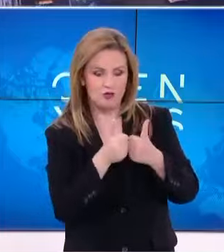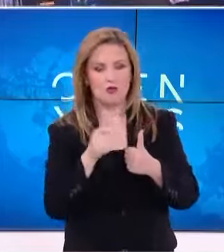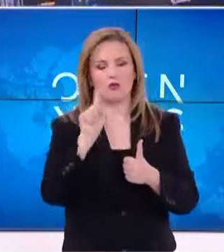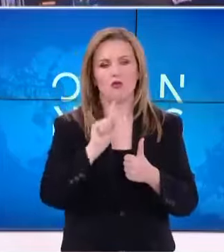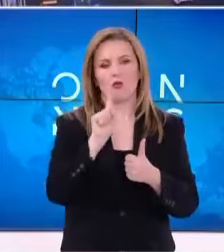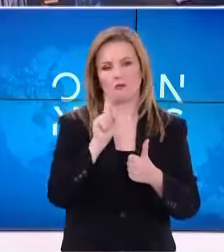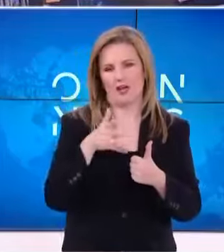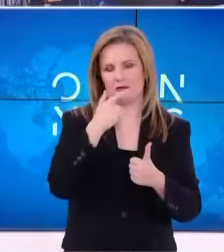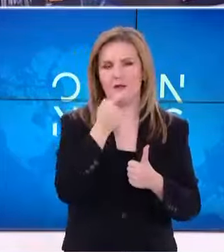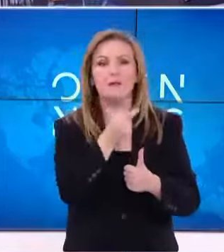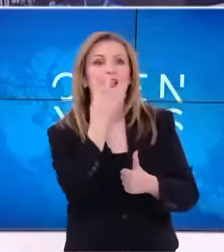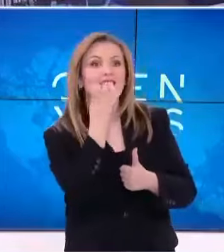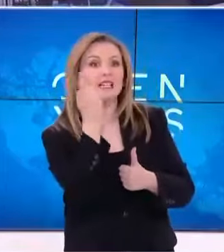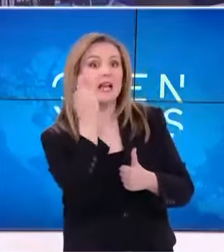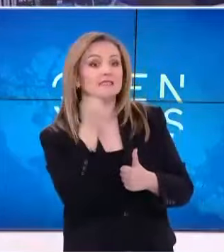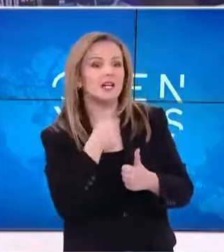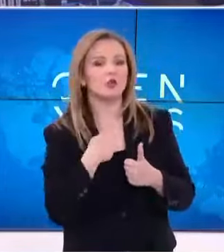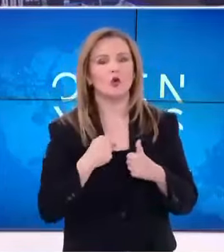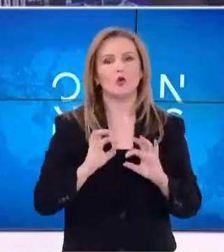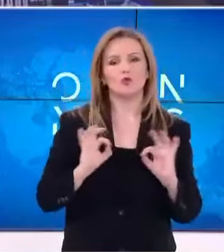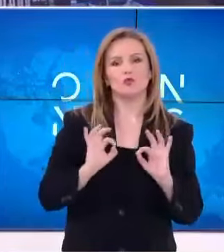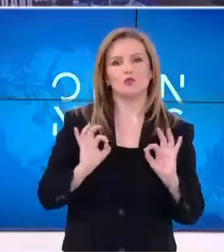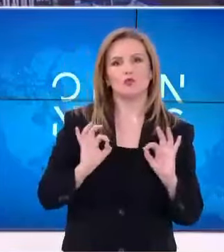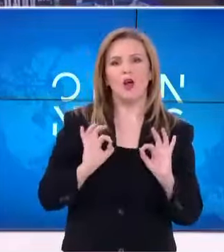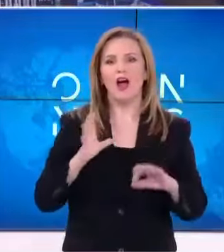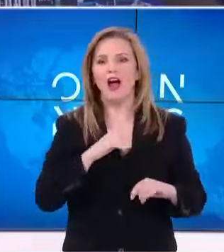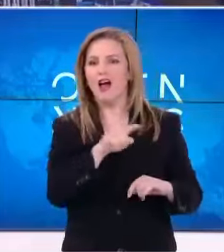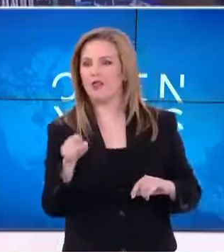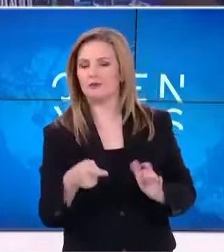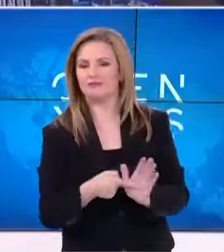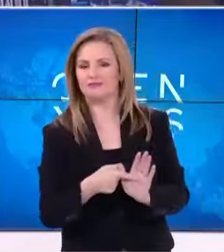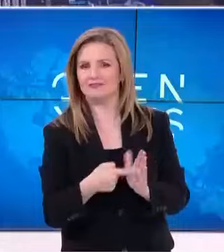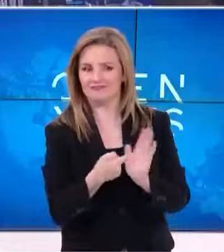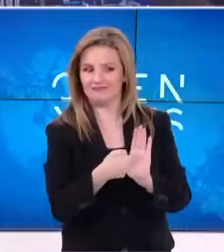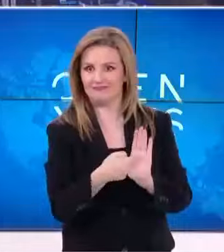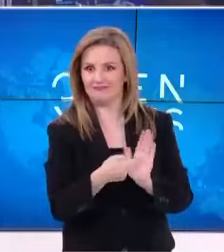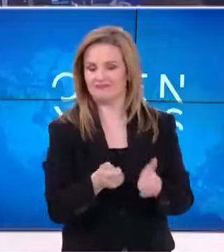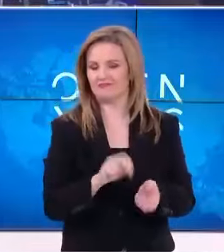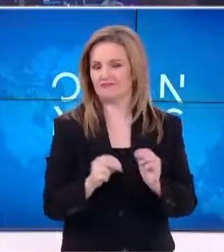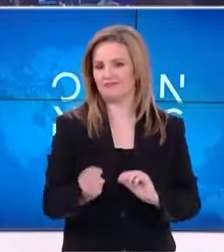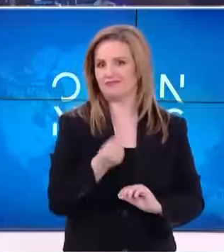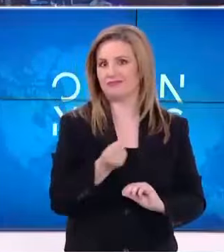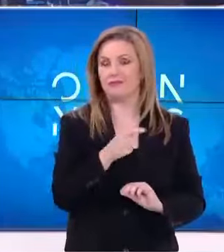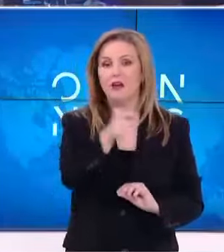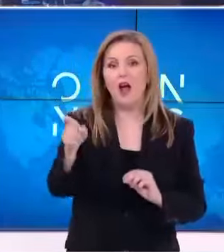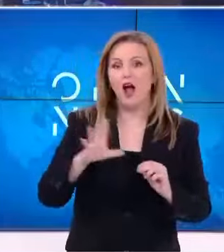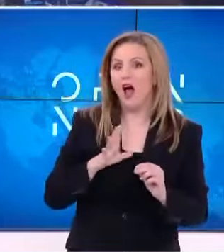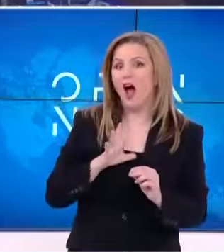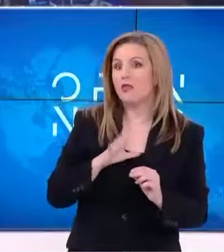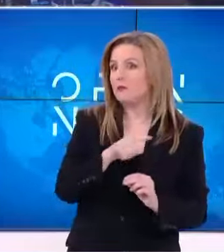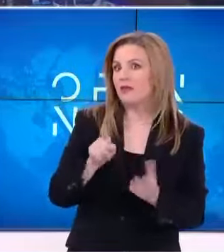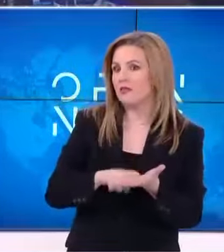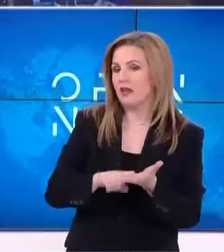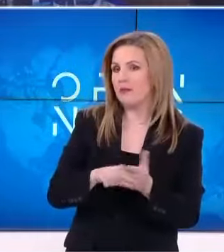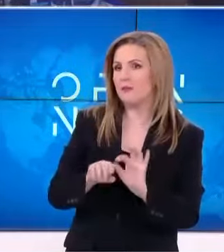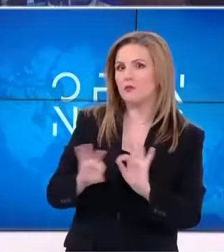έχω 41% ότι και να λέτε οι πολίτες με έχουνε νομιμοποιήσει να μην νομιμοποιήσουν οι πολίτες αυτή την πολιτική